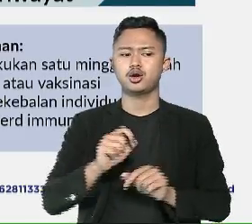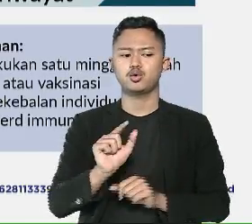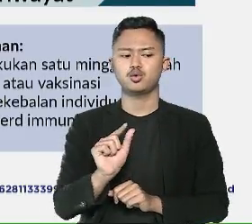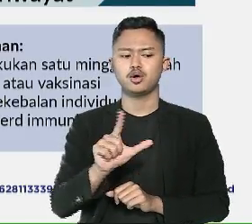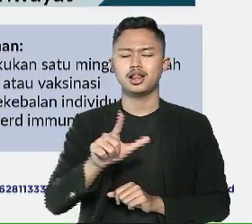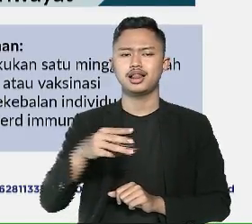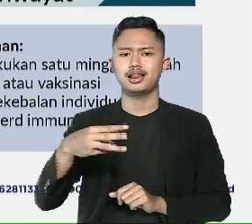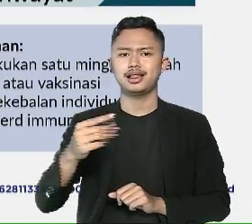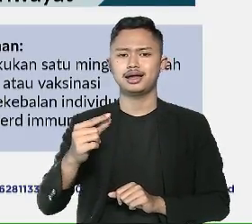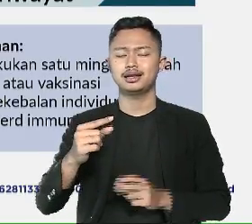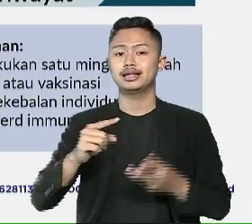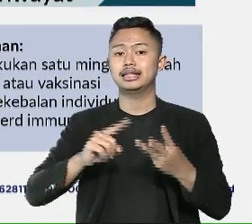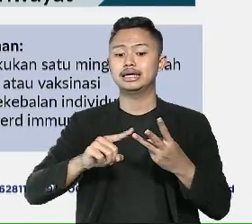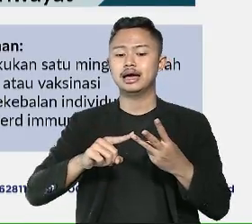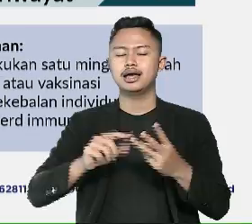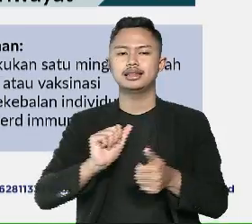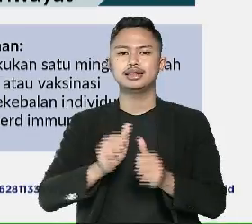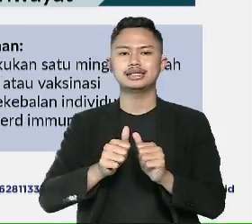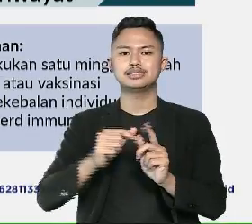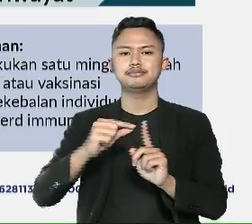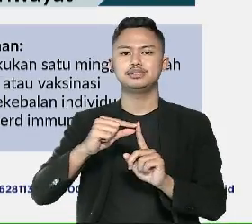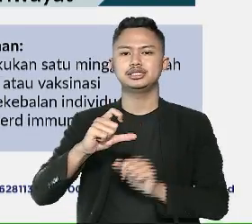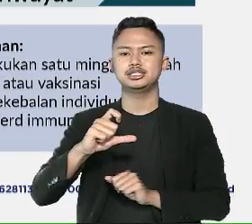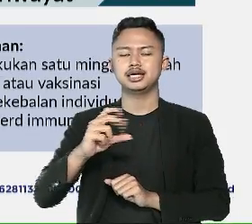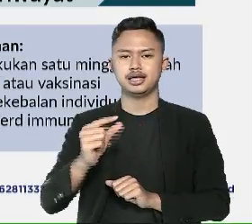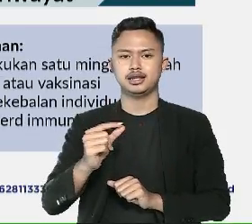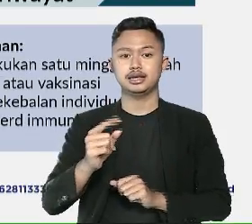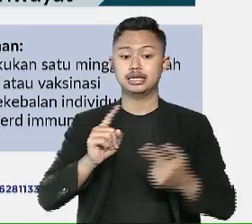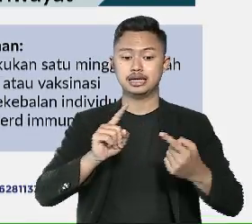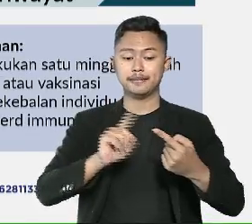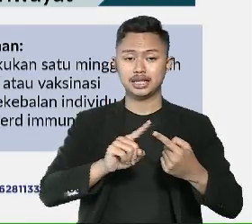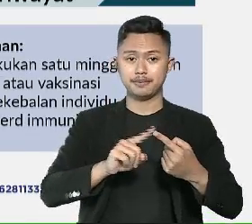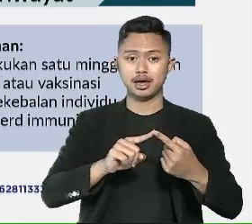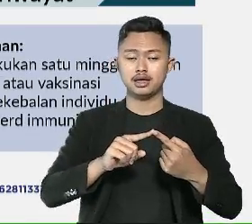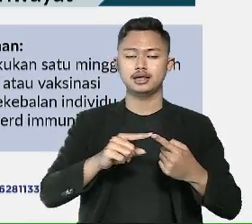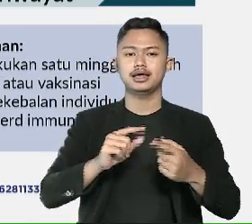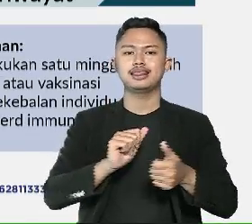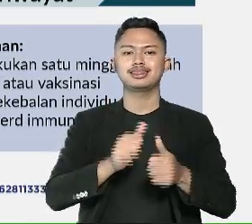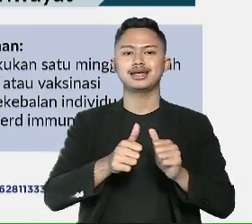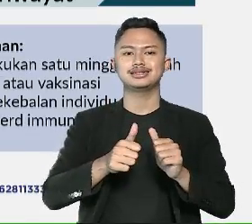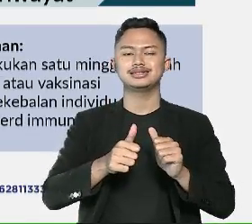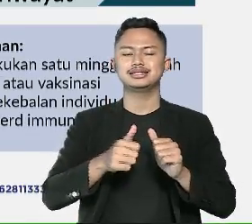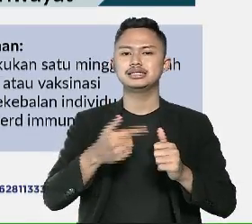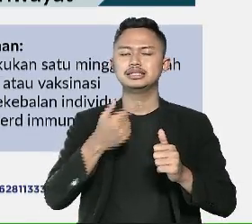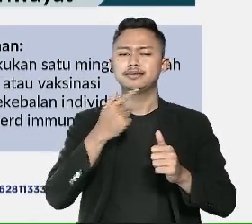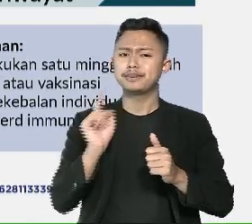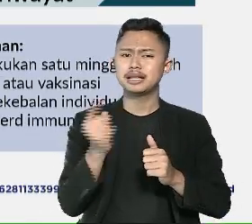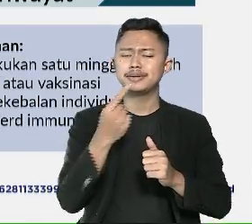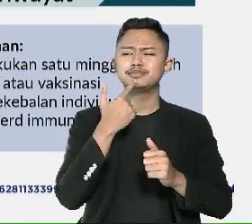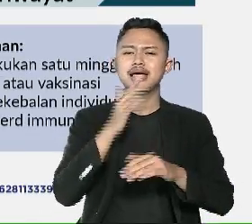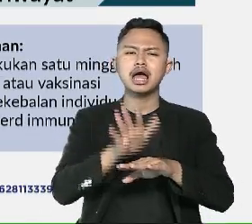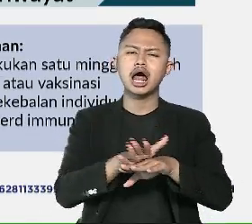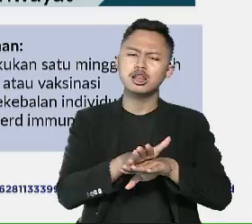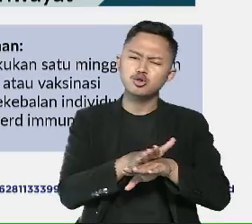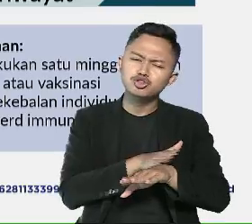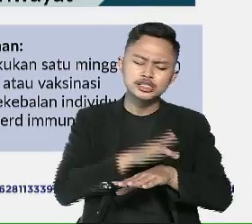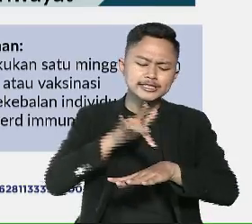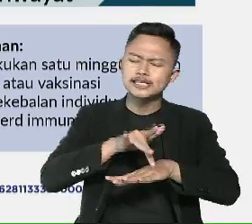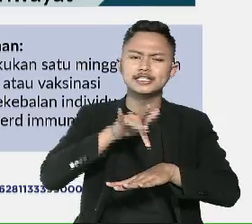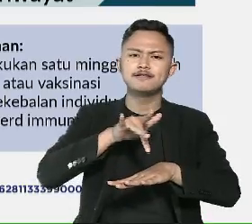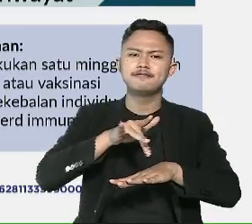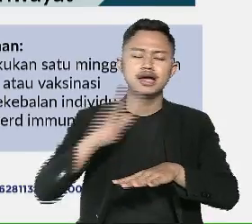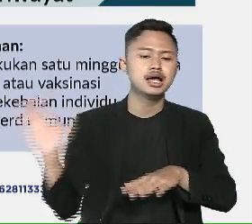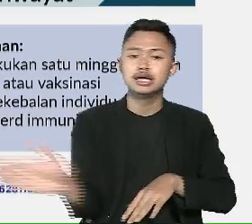dan RT-PCR. Tes molekuler ini memiliki sifat paling sensitif mendeteksi sehingga seluruh jenis